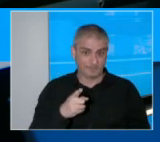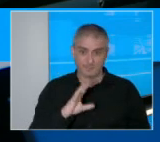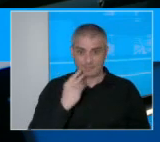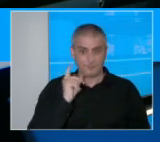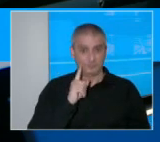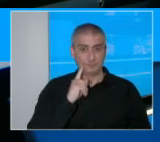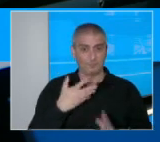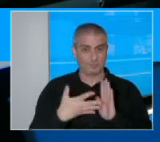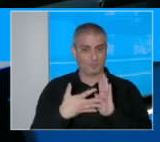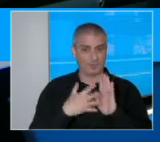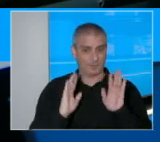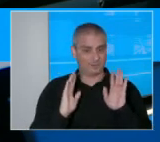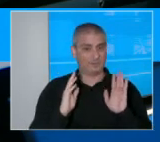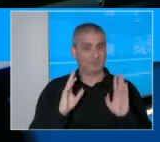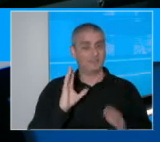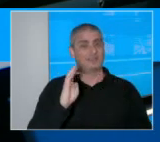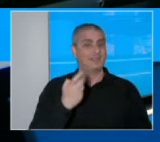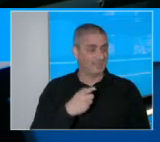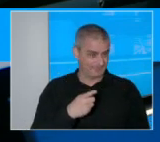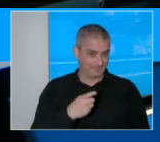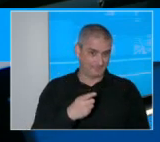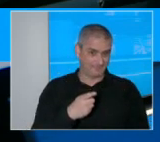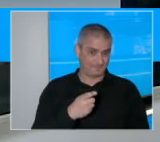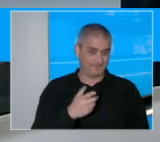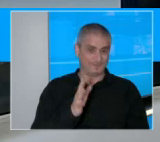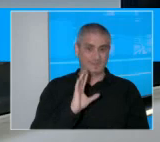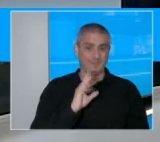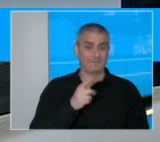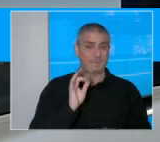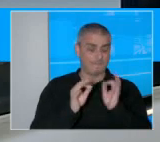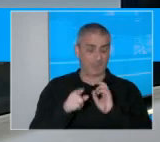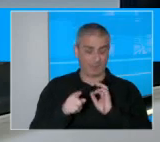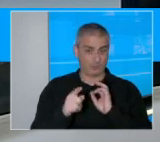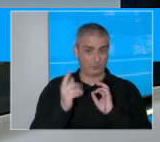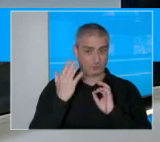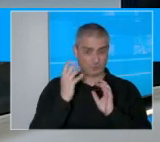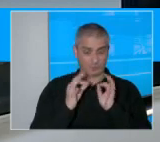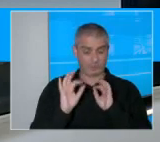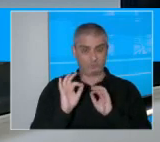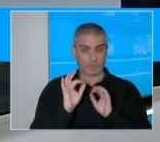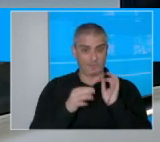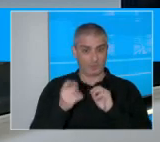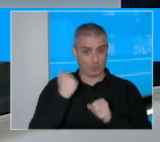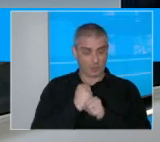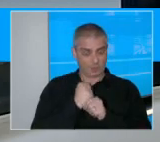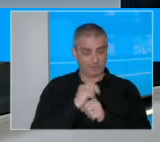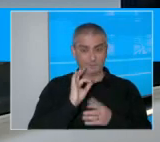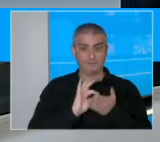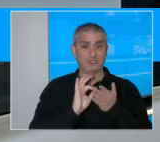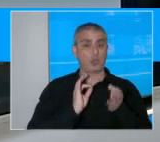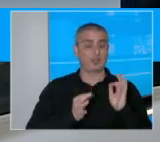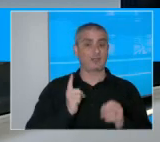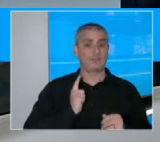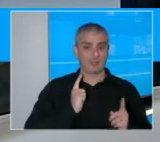הרבה שמתחים ביקורת, אבל כן, אני מנסה לנחש. אם הפרקליטות היו, הפרקליטים של הפרקליטות היו עובדים במשרד עורכי דין